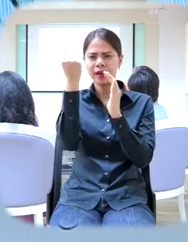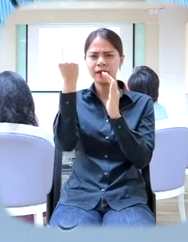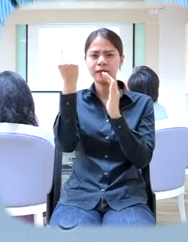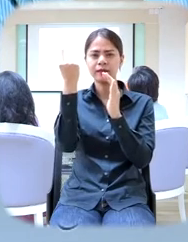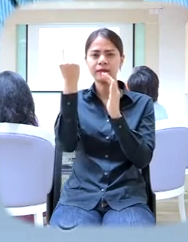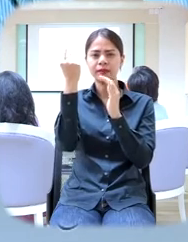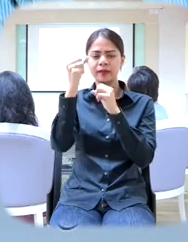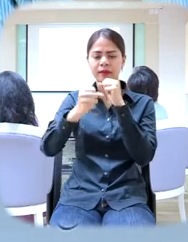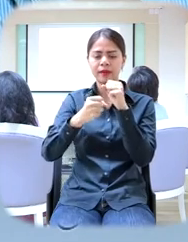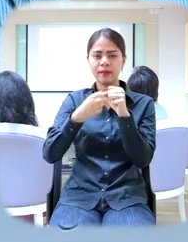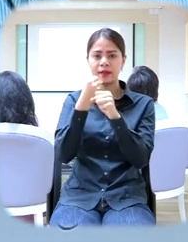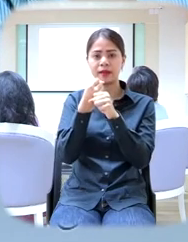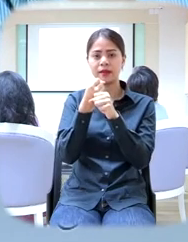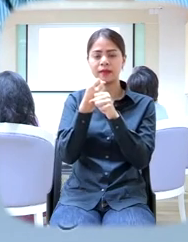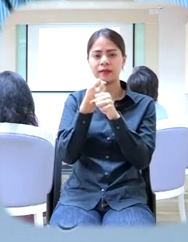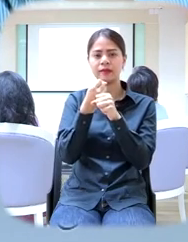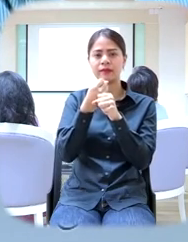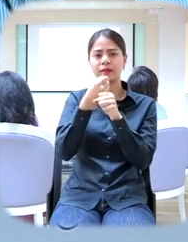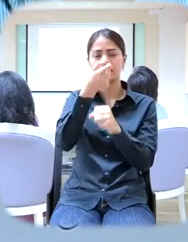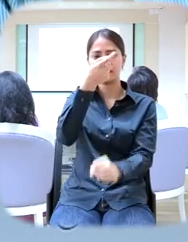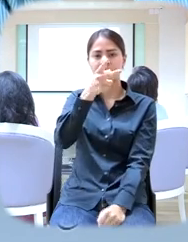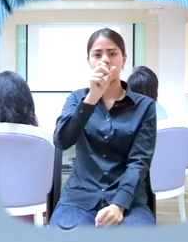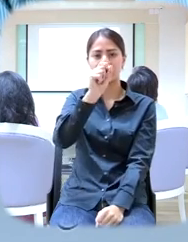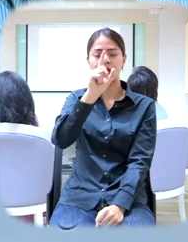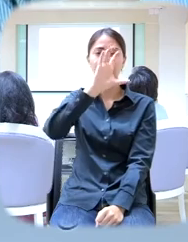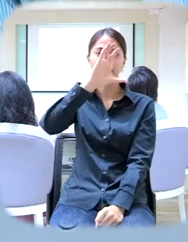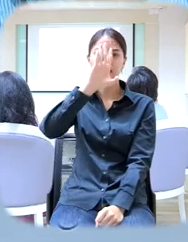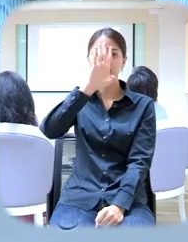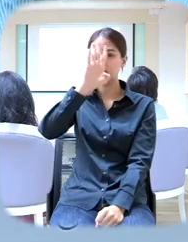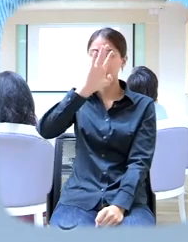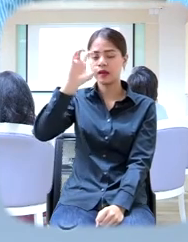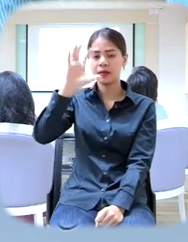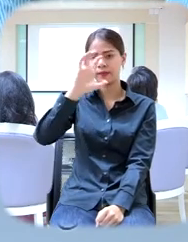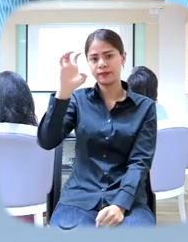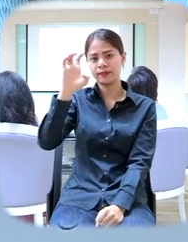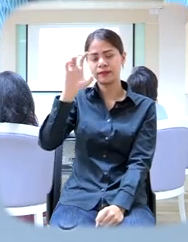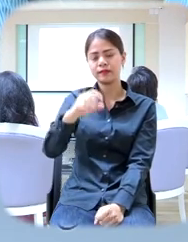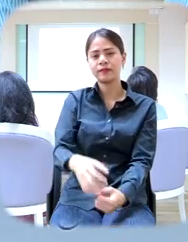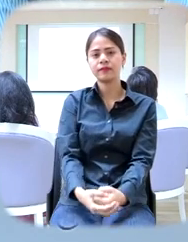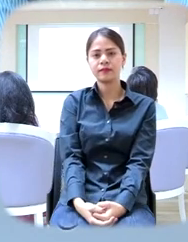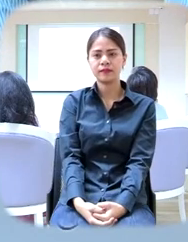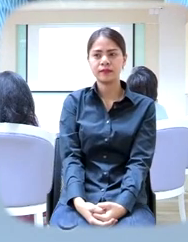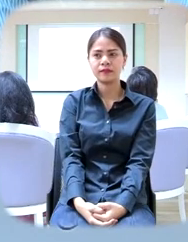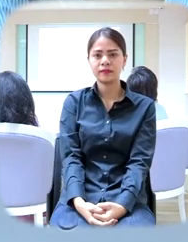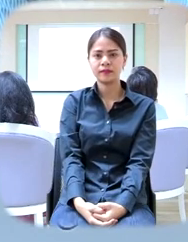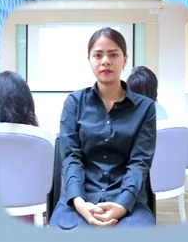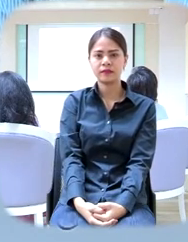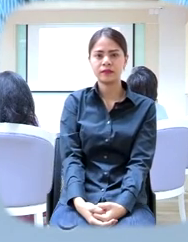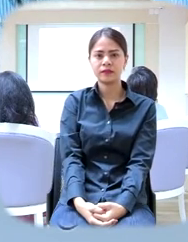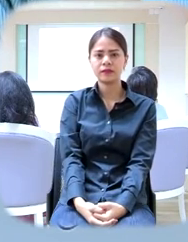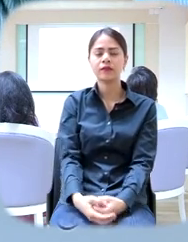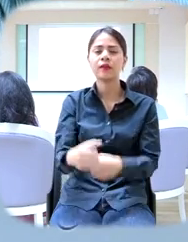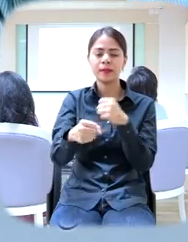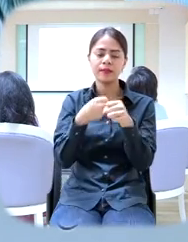าณปีพุทธศักราช2400นะครับ2000ต้องนับเป็น2500พุทธศักราชใช่ไหม2400